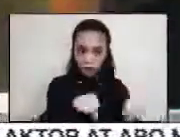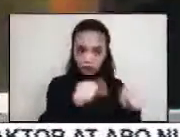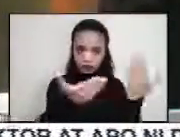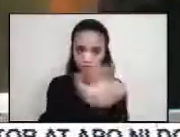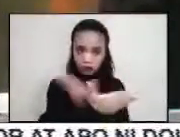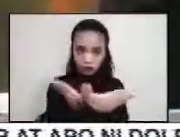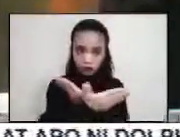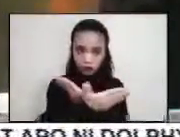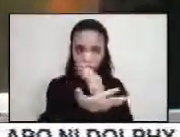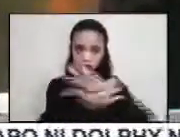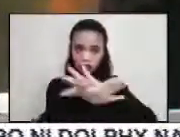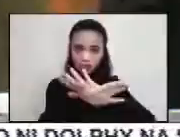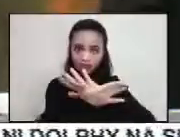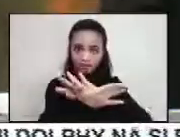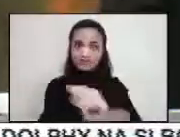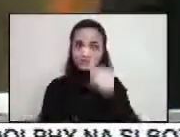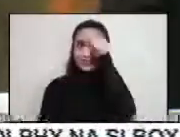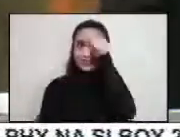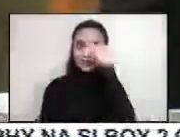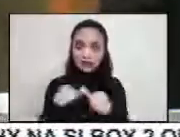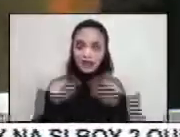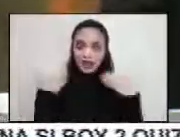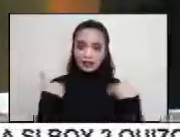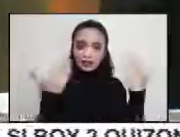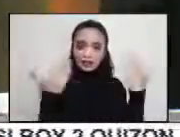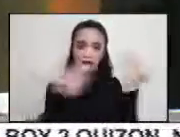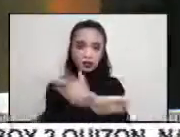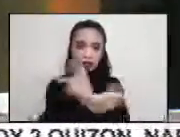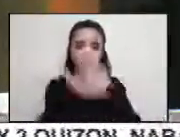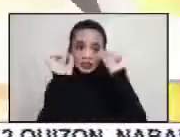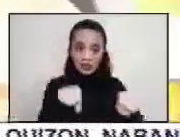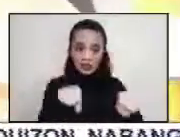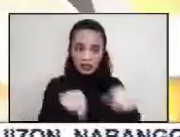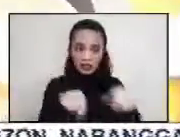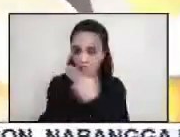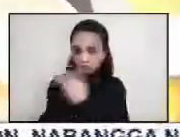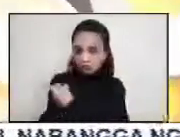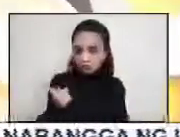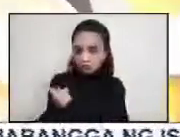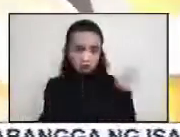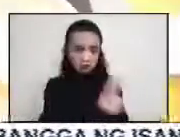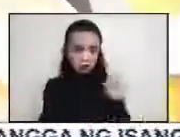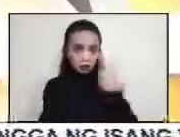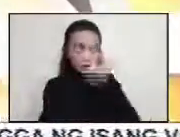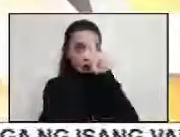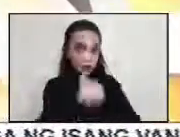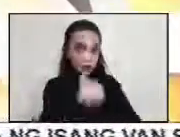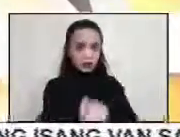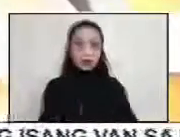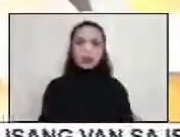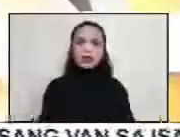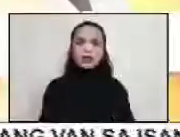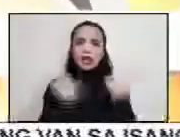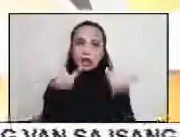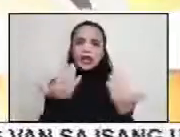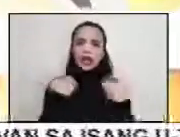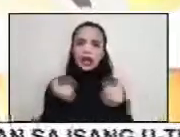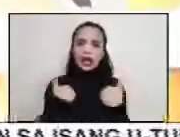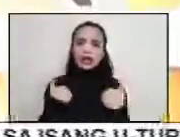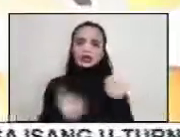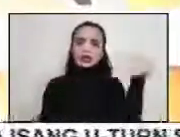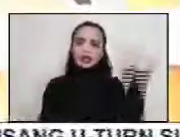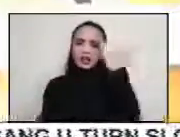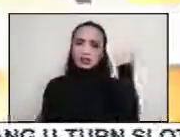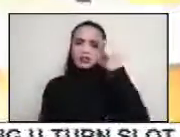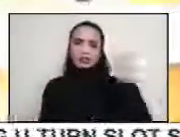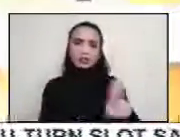ito ng report from Brazil na 50.4% lamang daw ang efficacy rate nitong Sinovac. Well, ang sabi naman po